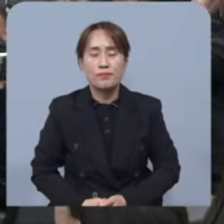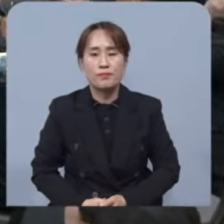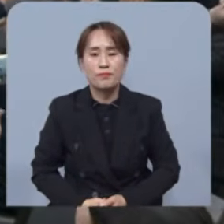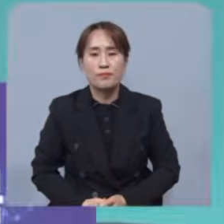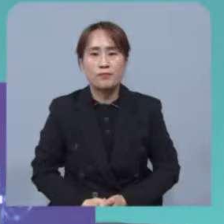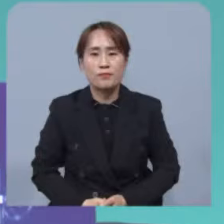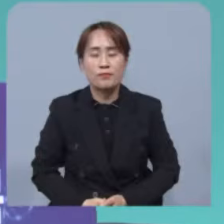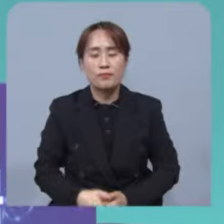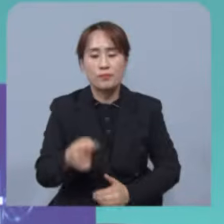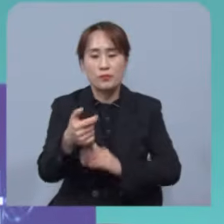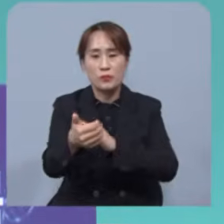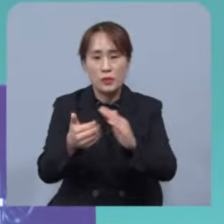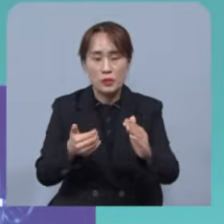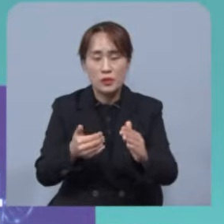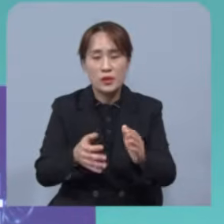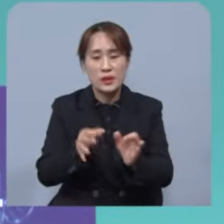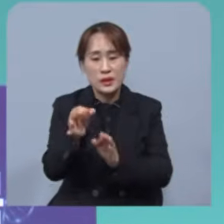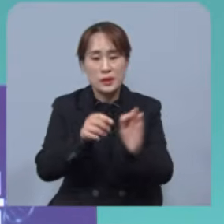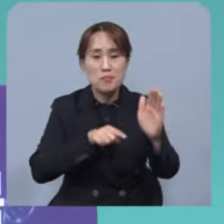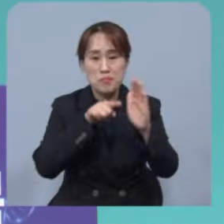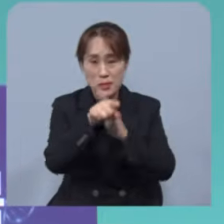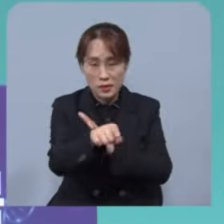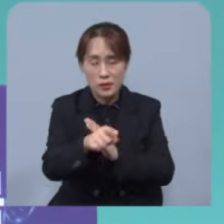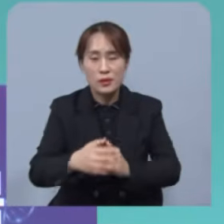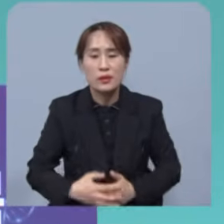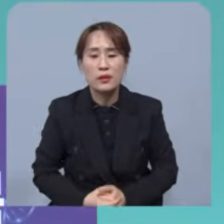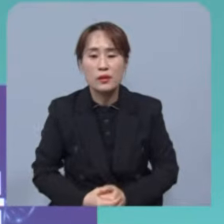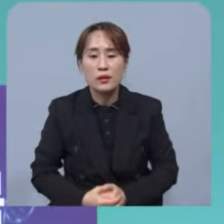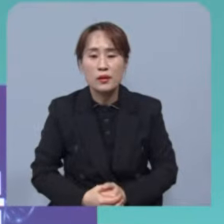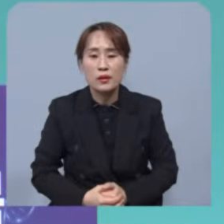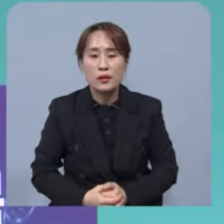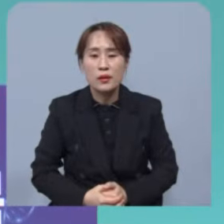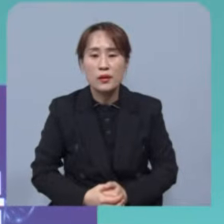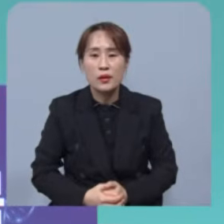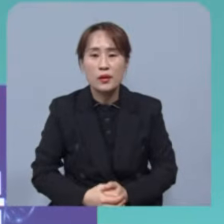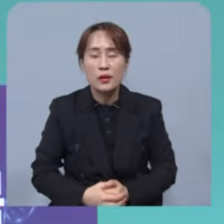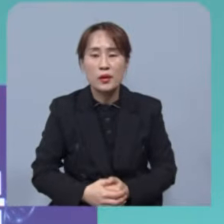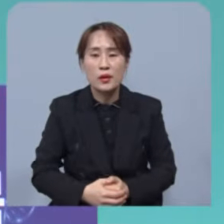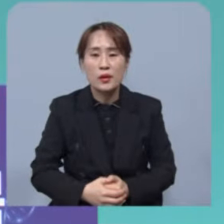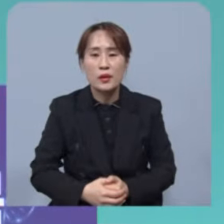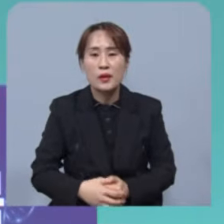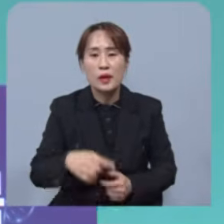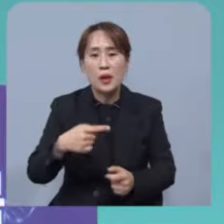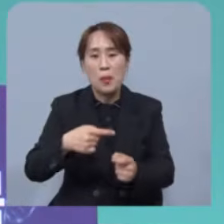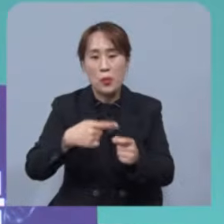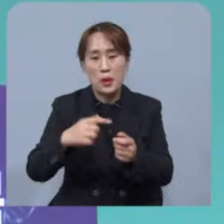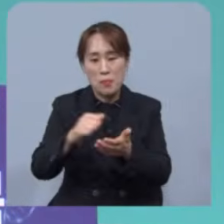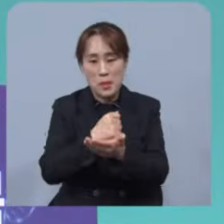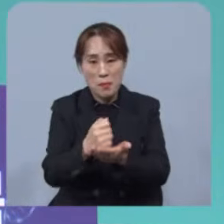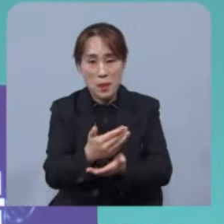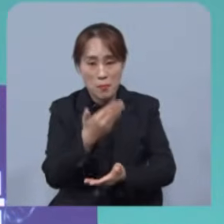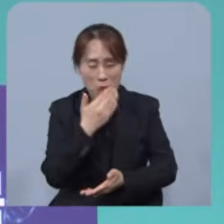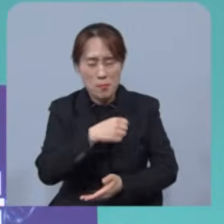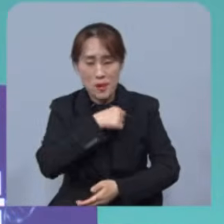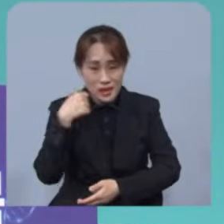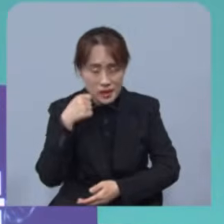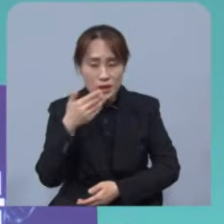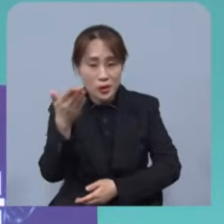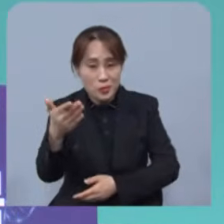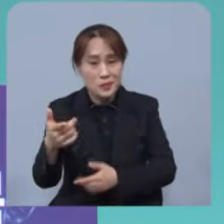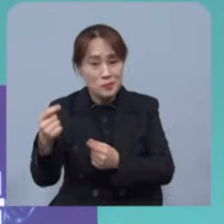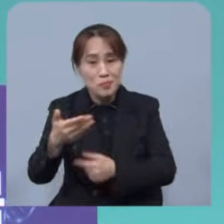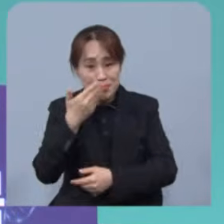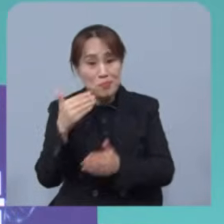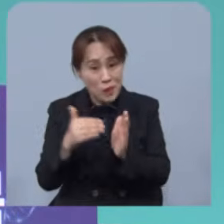제가 조금 전에 시장에 가가지고 보리밥 비빔밥으로 점심 맛있게 먹고 왔는데 여러분들은